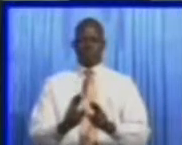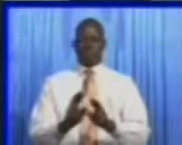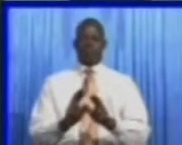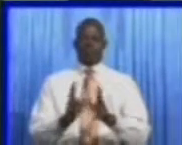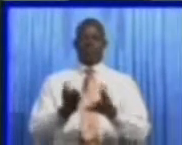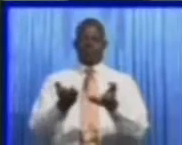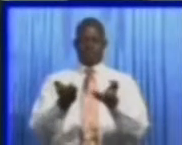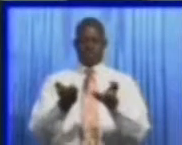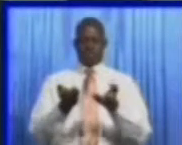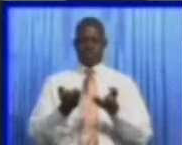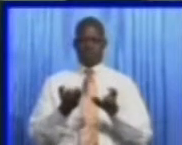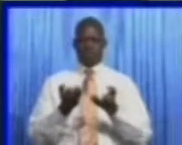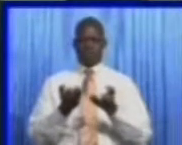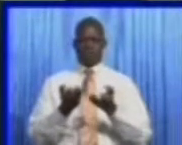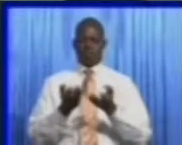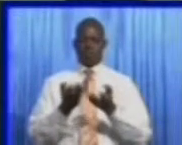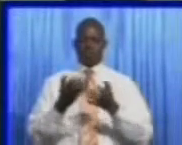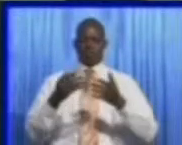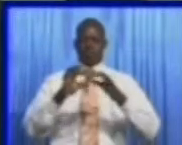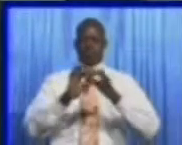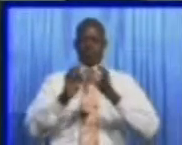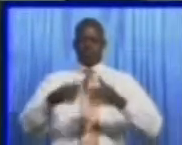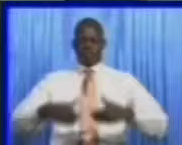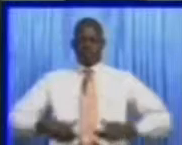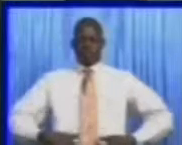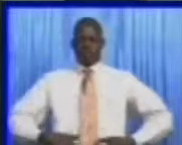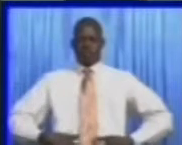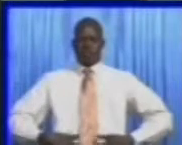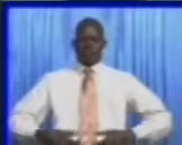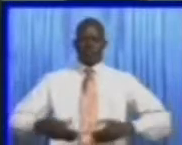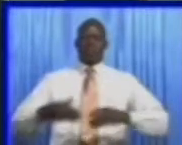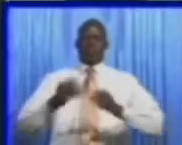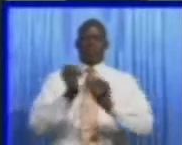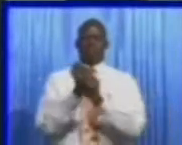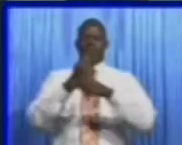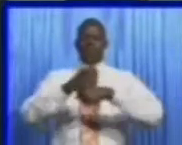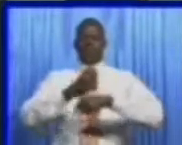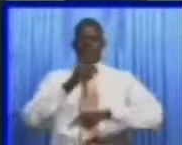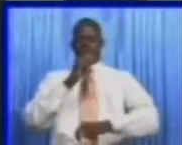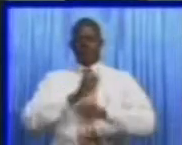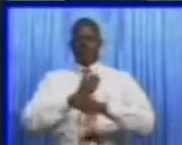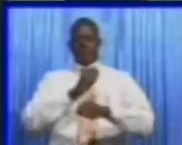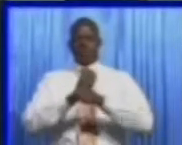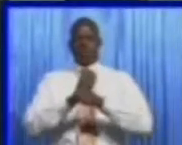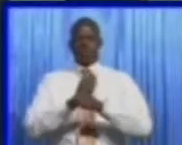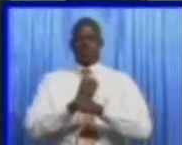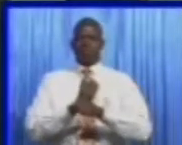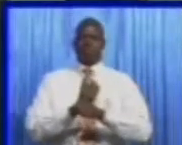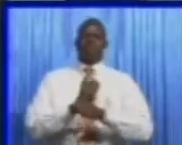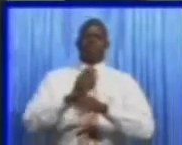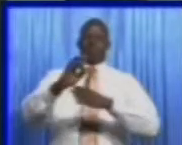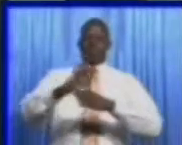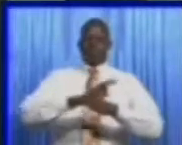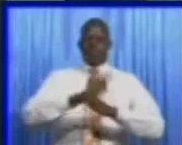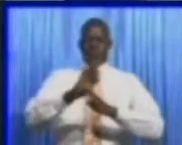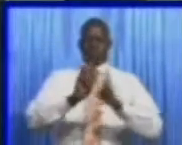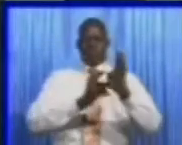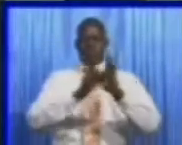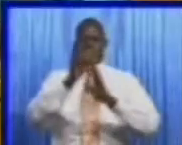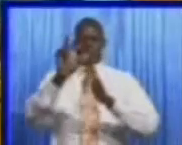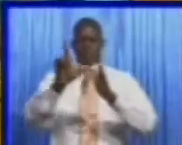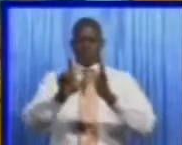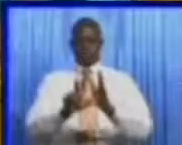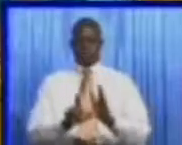aspirations des jeunes, notamment en termes de création d'emplois, en termes de formation professionnelle,